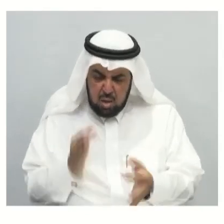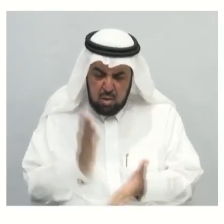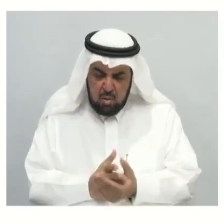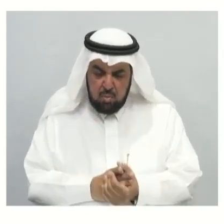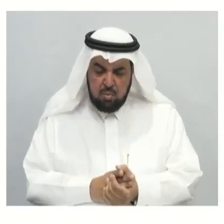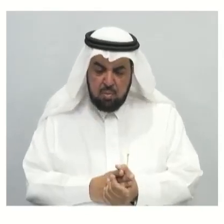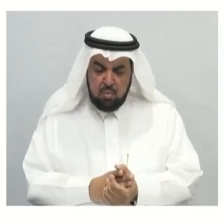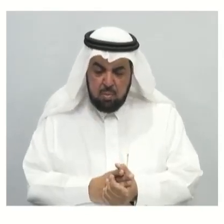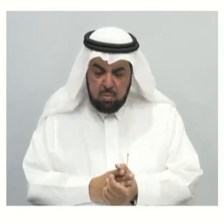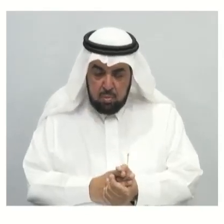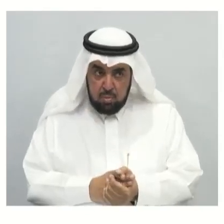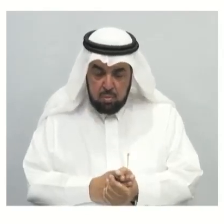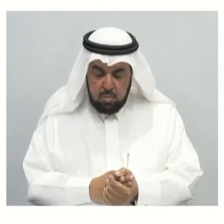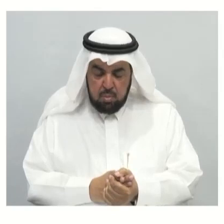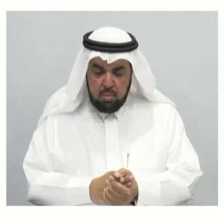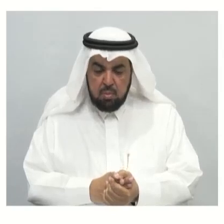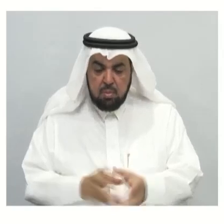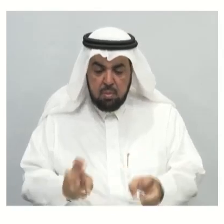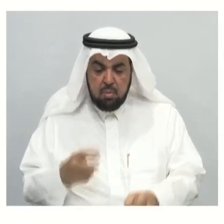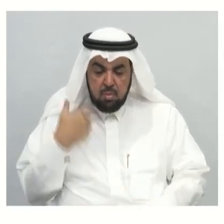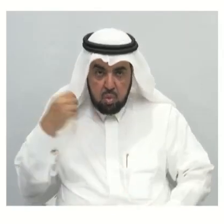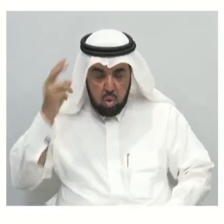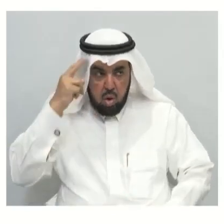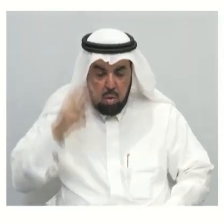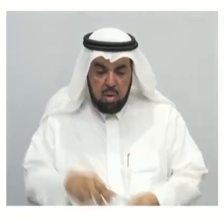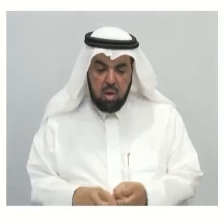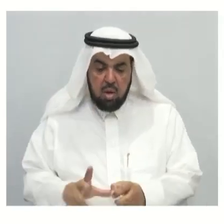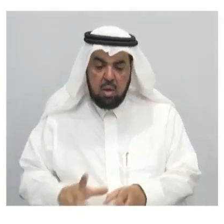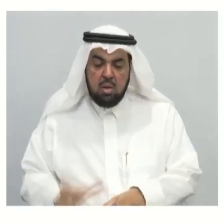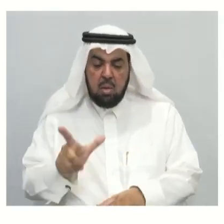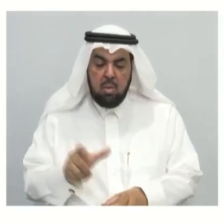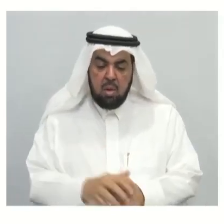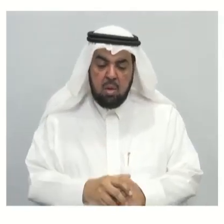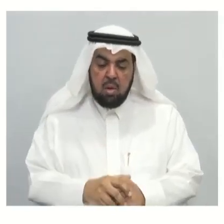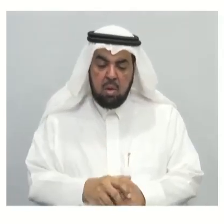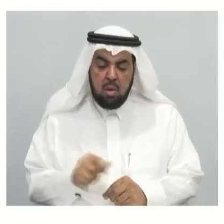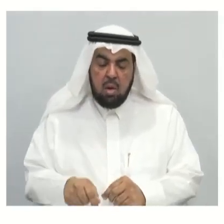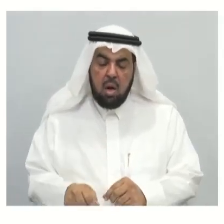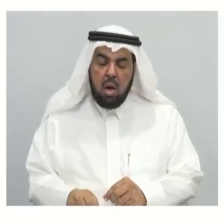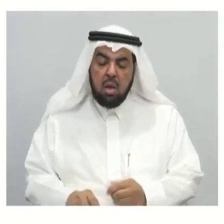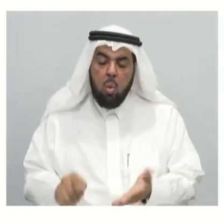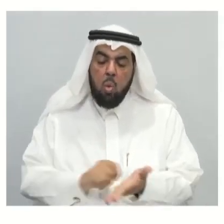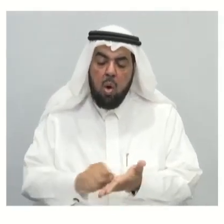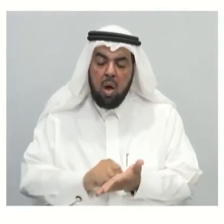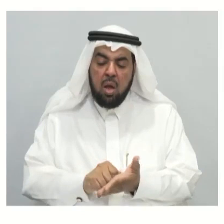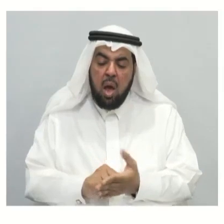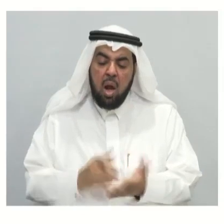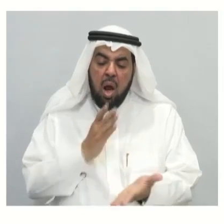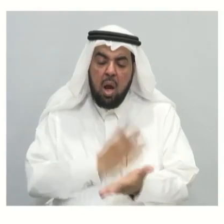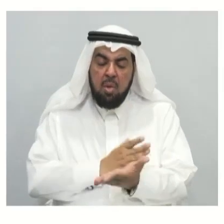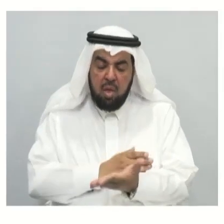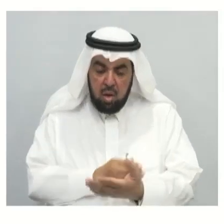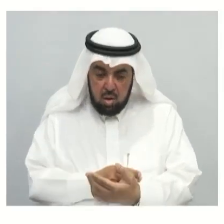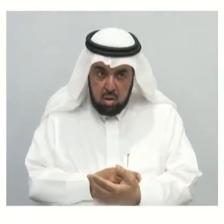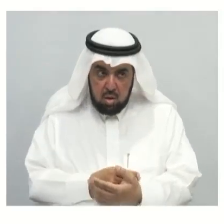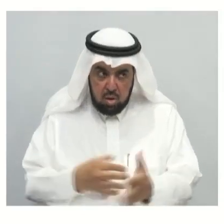العضويه الاصليه هي المثبته للدول العربيه السبع التي وقعت على